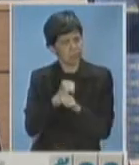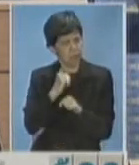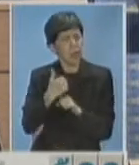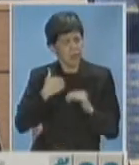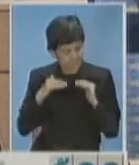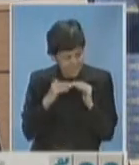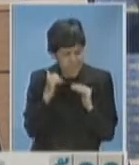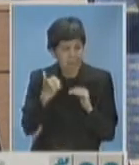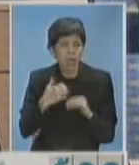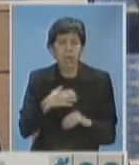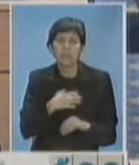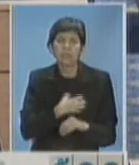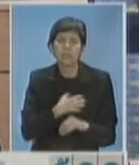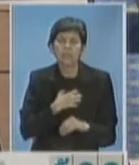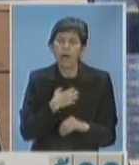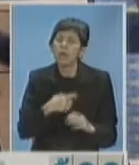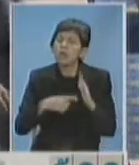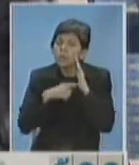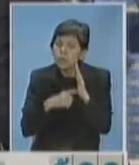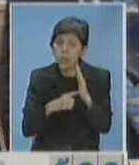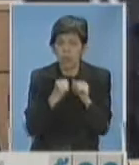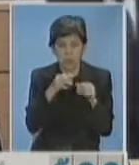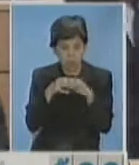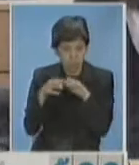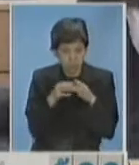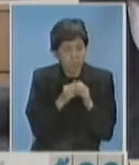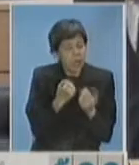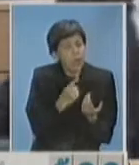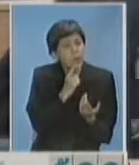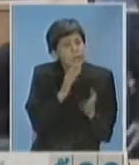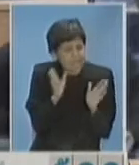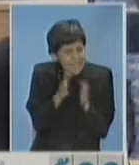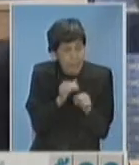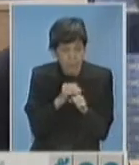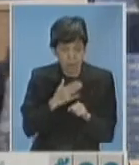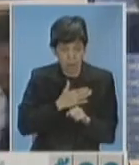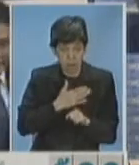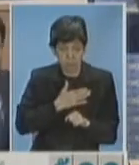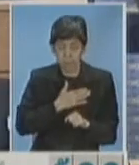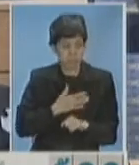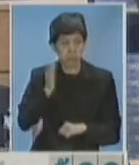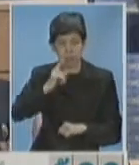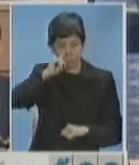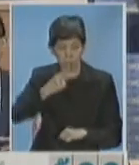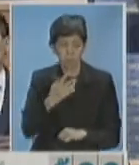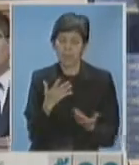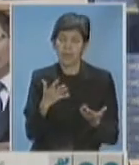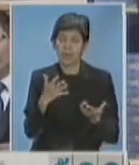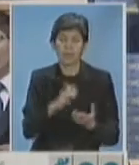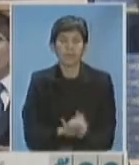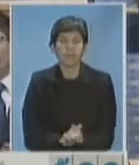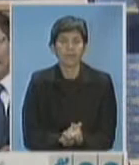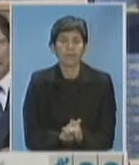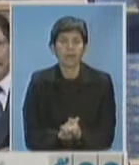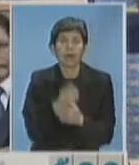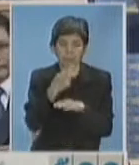กตัวอย่างให้ท่านประธานเห็นนั้นเป็นเพียงตัวอย่างในหน่วยต่างๆเพียงเล็กน้อยเท่านั้นและผมจะไม่อภิปรายซ้ำท่